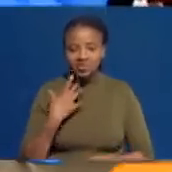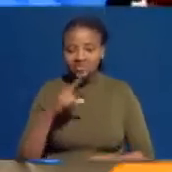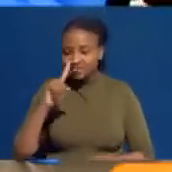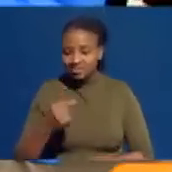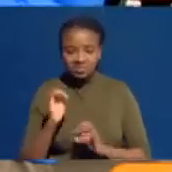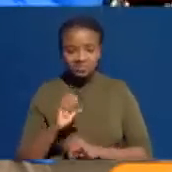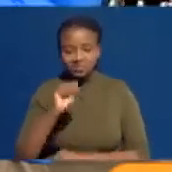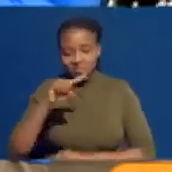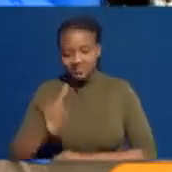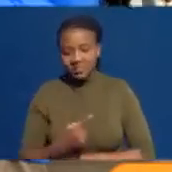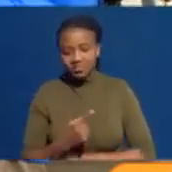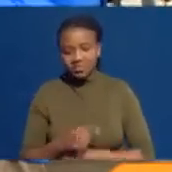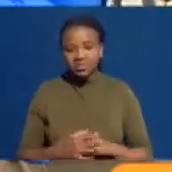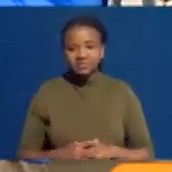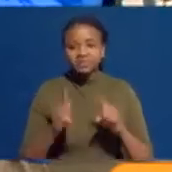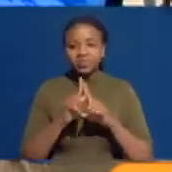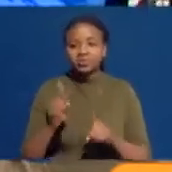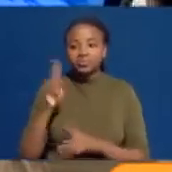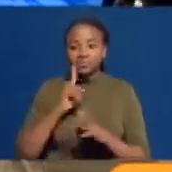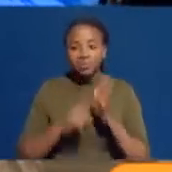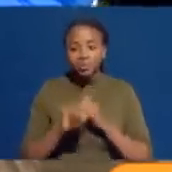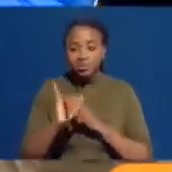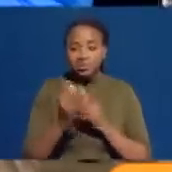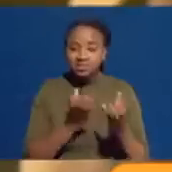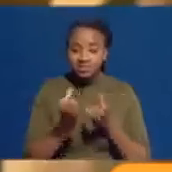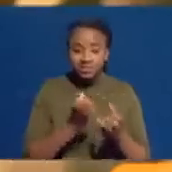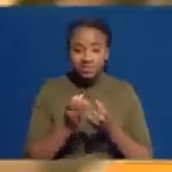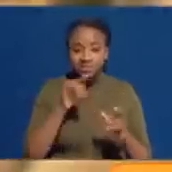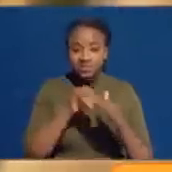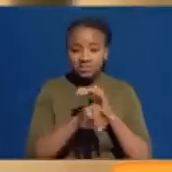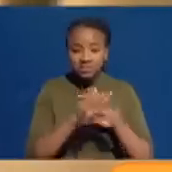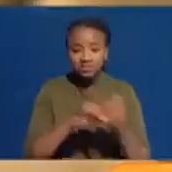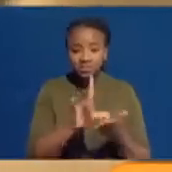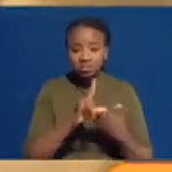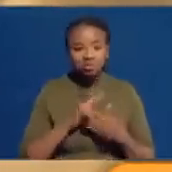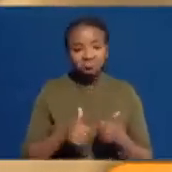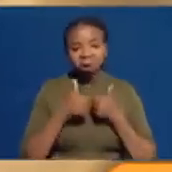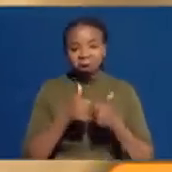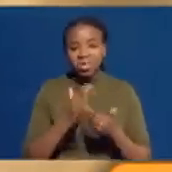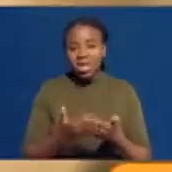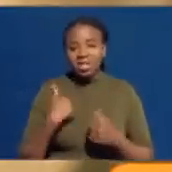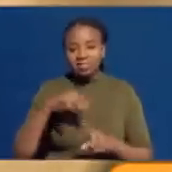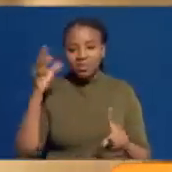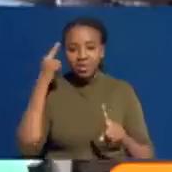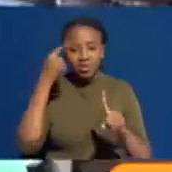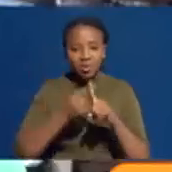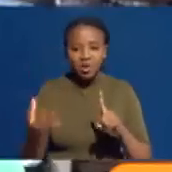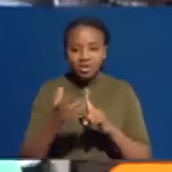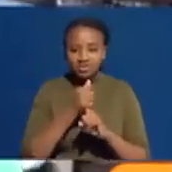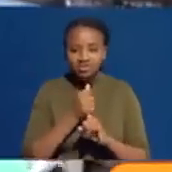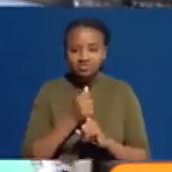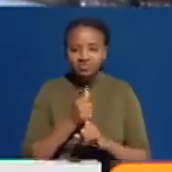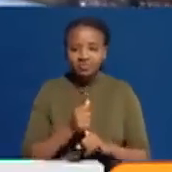kwa hazina hiyo kungetimiza ndoto zao, lakini kiwango cha mkopo unaotolewa unaleta utata.